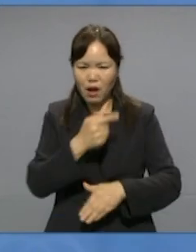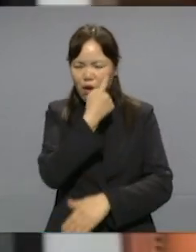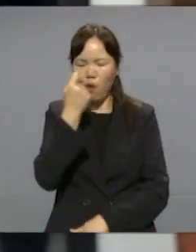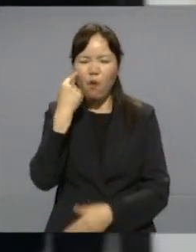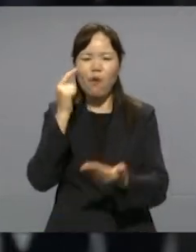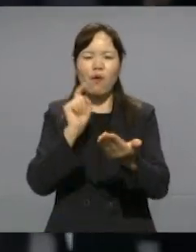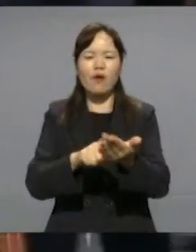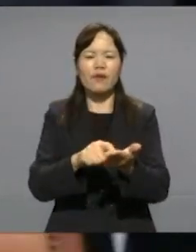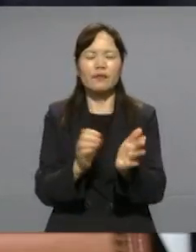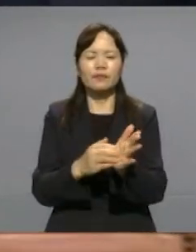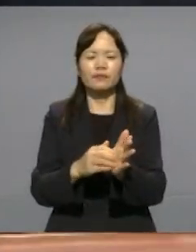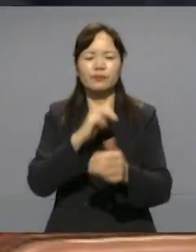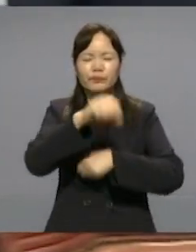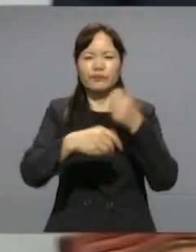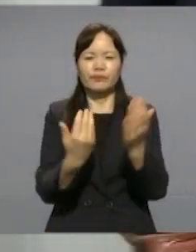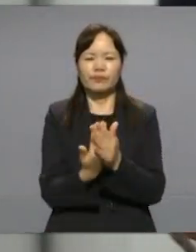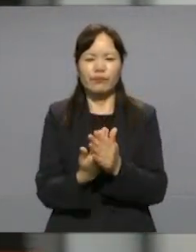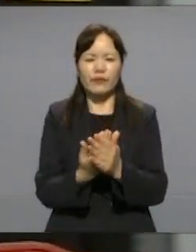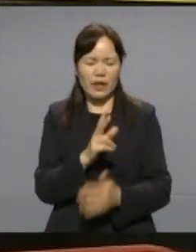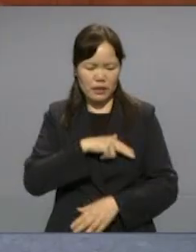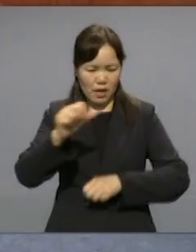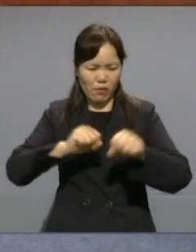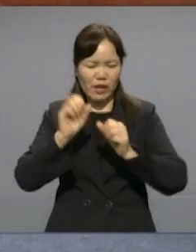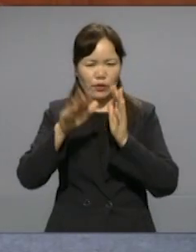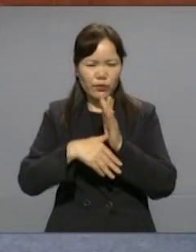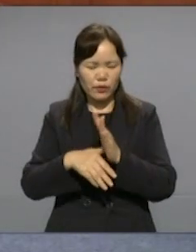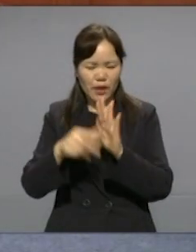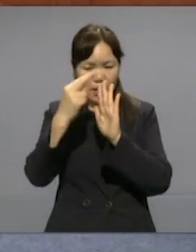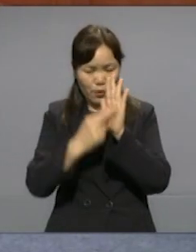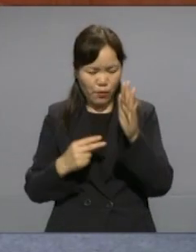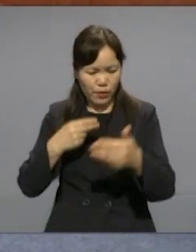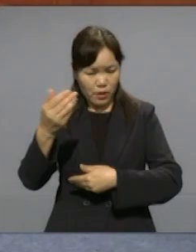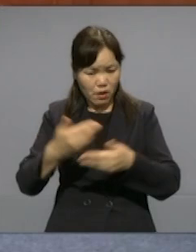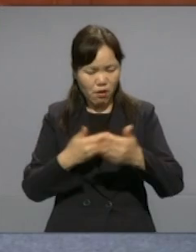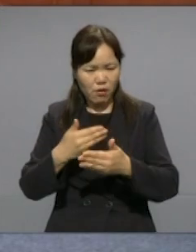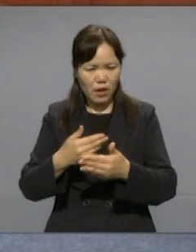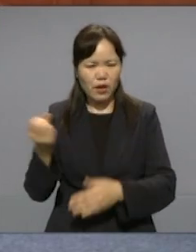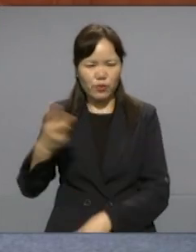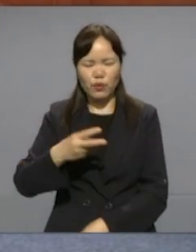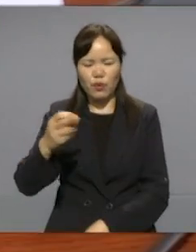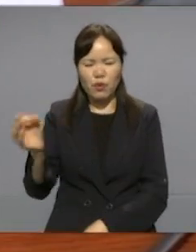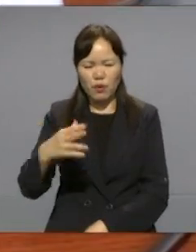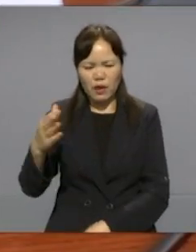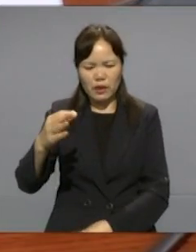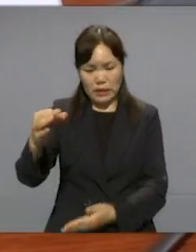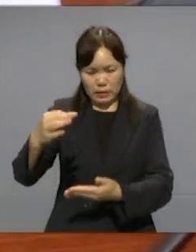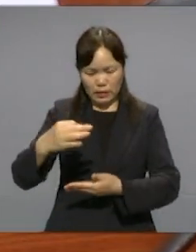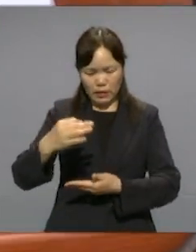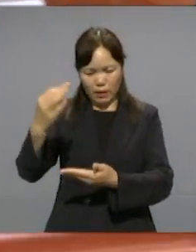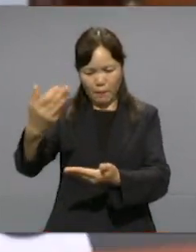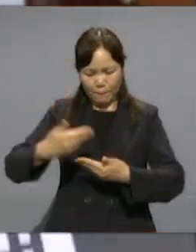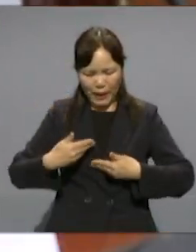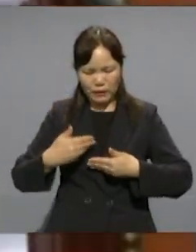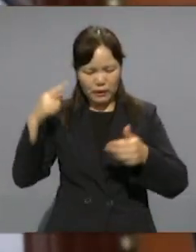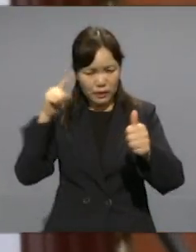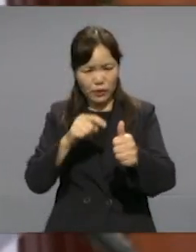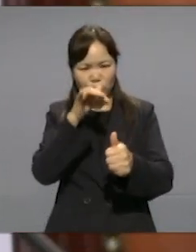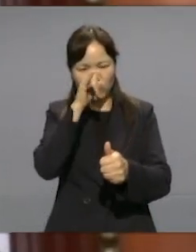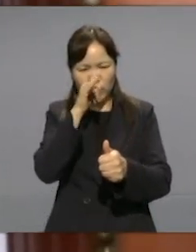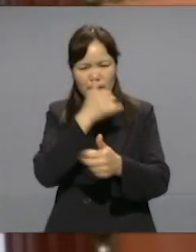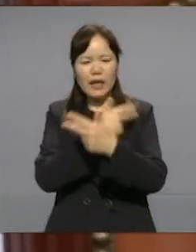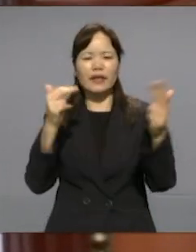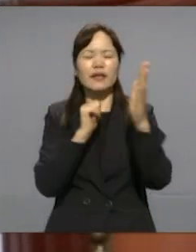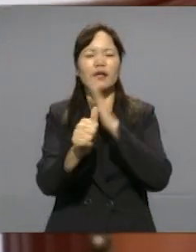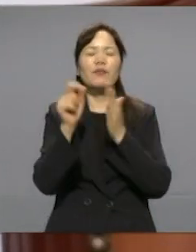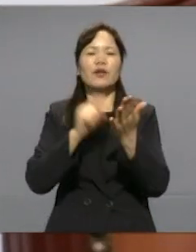발견되었습니다. 민주당은 의정활동 중 코인 거래에 코인 무상지급 의혹까지 불거지자 이재명 대표가 직접